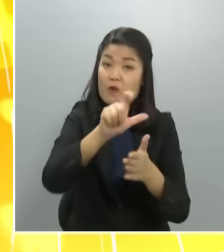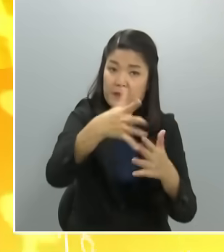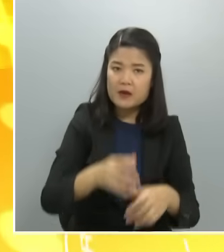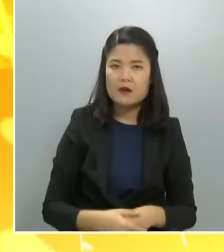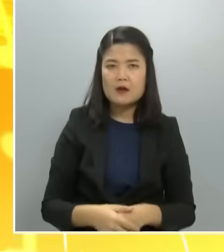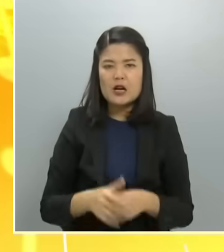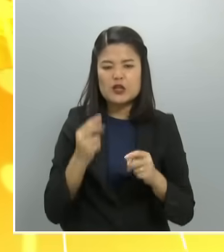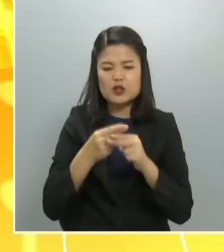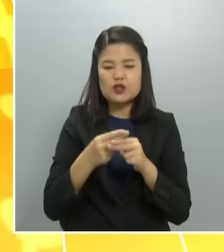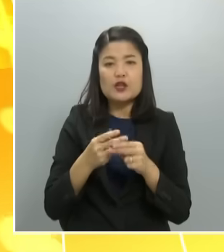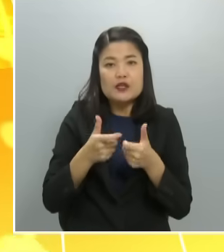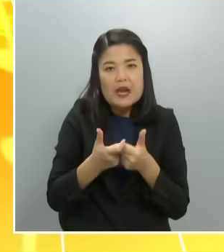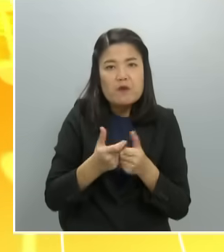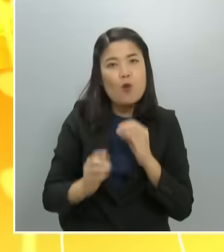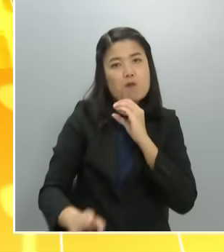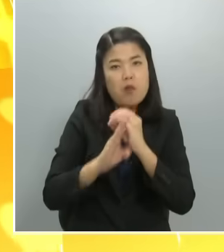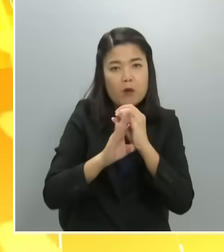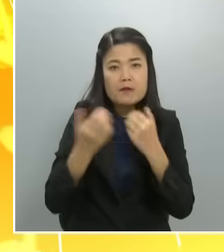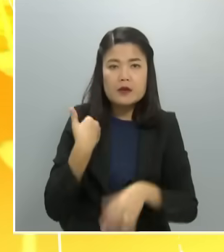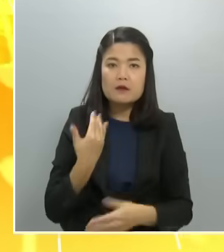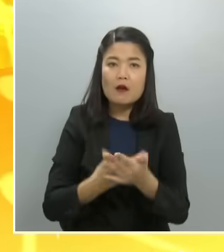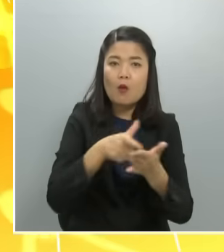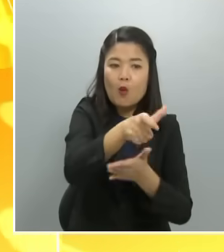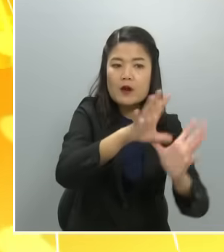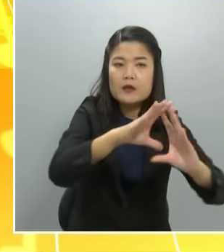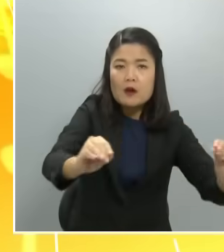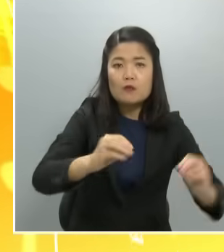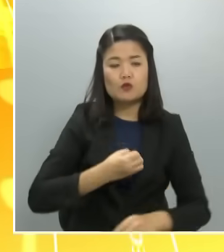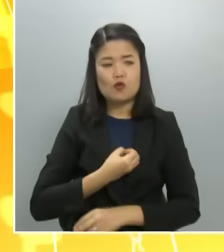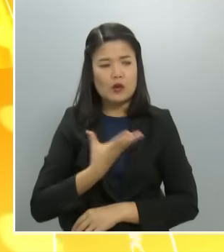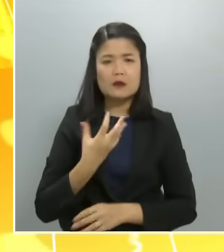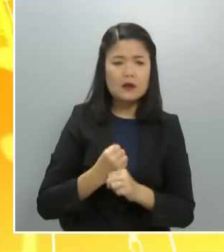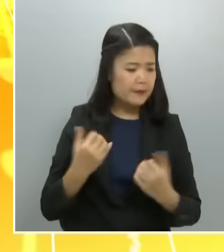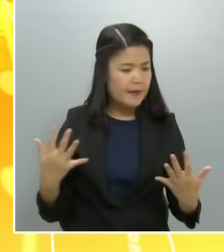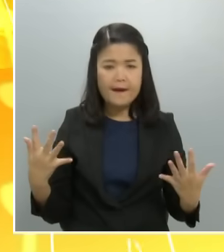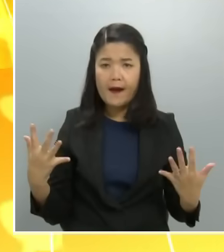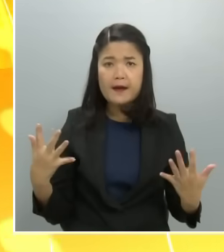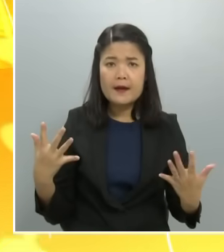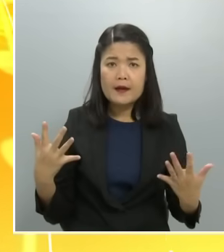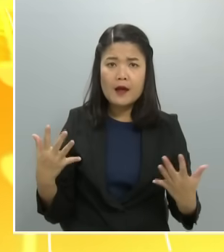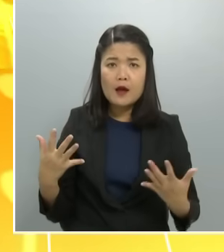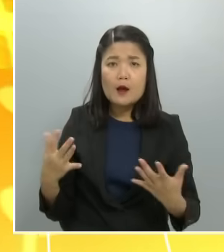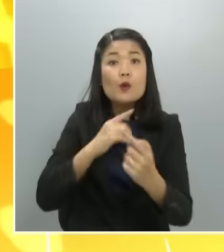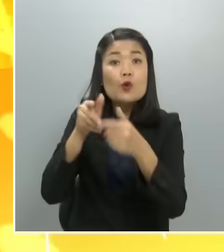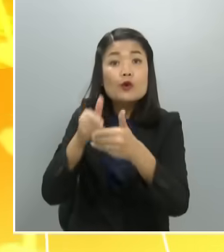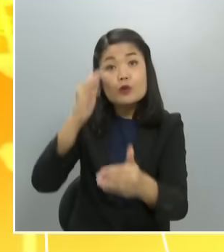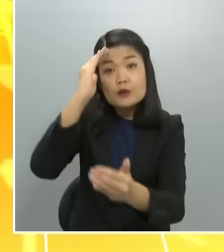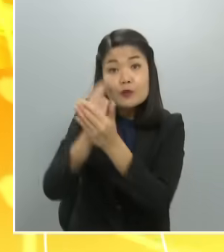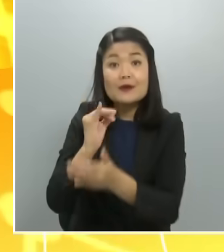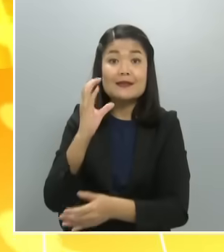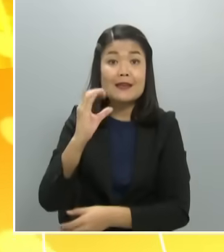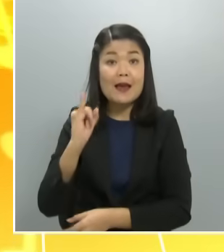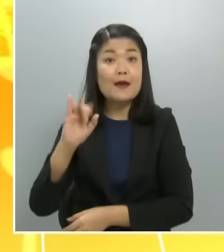ไปครับพอโอนไปเสร็จเขาก็นิ่งหายไปเลยครับเราก็แบบตกใจแล้วก็เลยทักไปหาตำรวจไซเบอร์ทางออนไลน์ครับเ